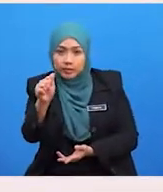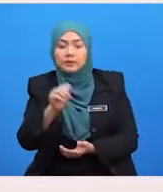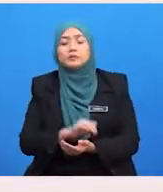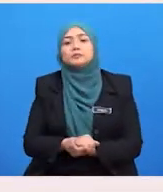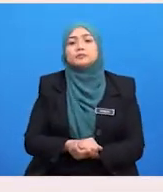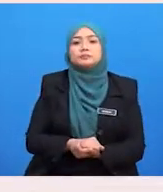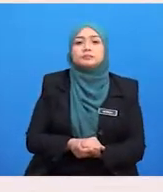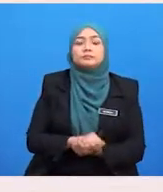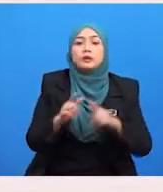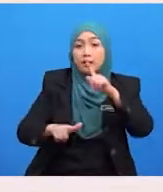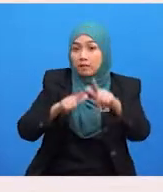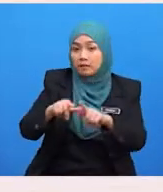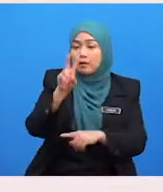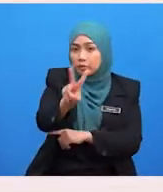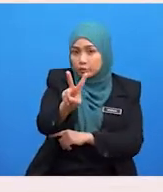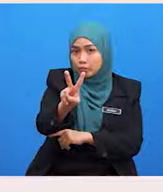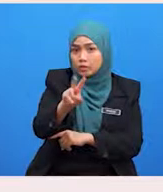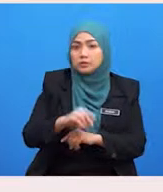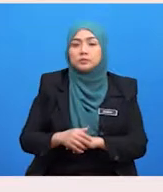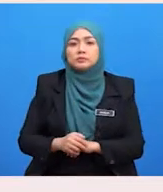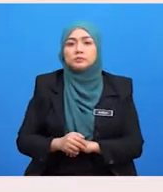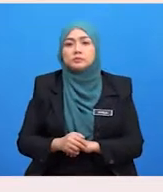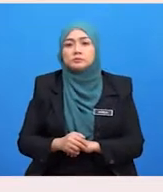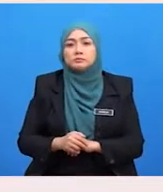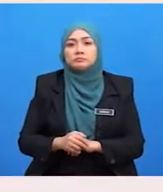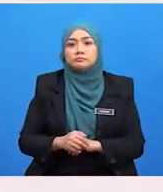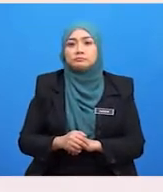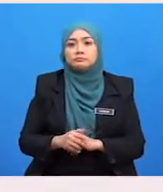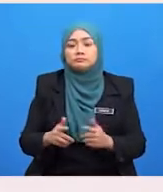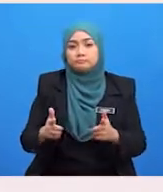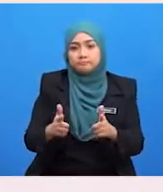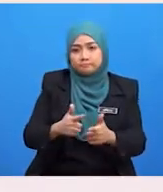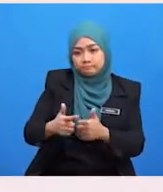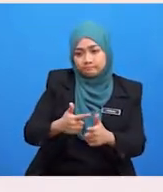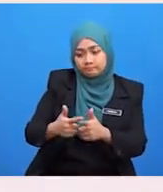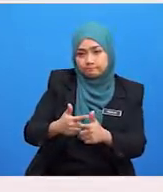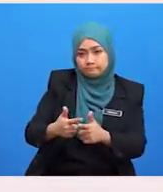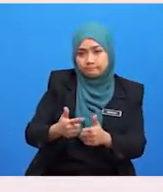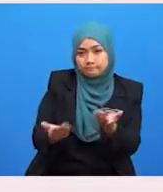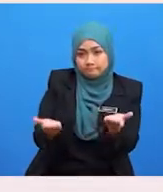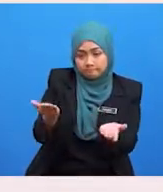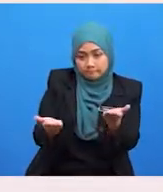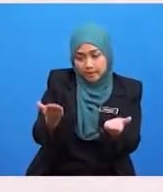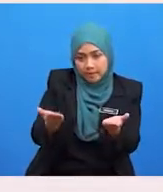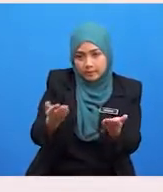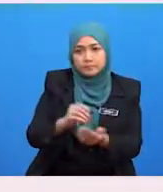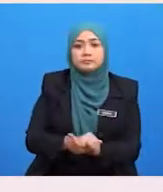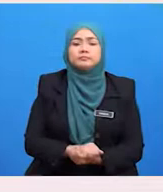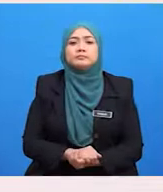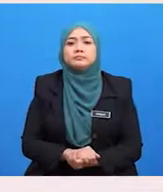teruskan ke langkah yang kedua iaitu pelarasan pada tarikh imbangan. Pelarasan ini